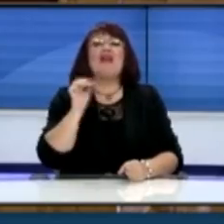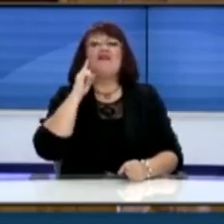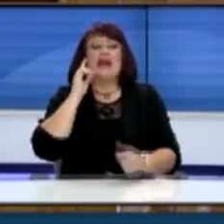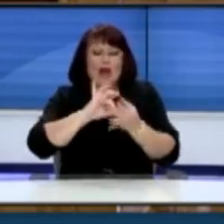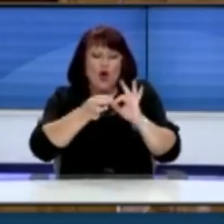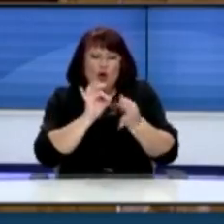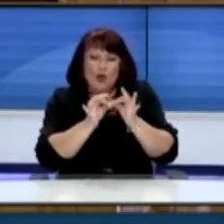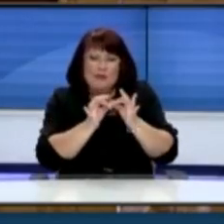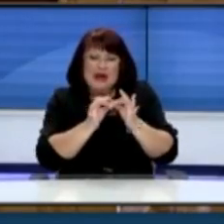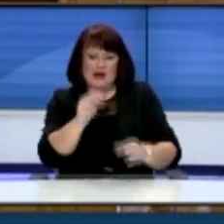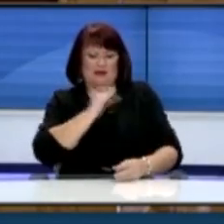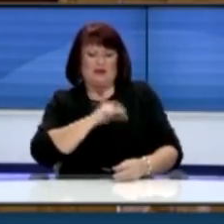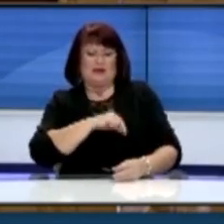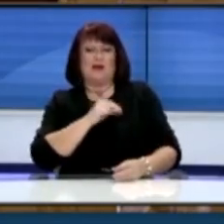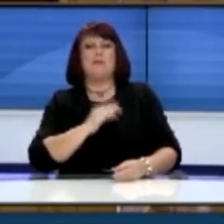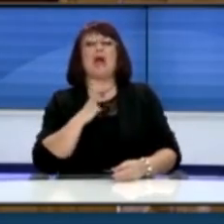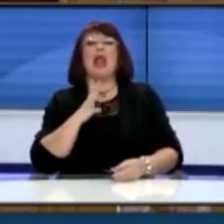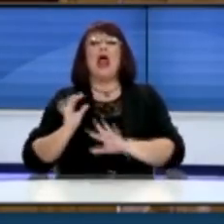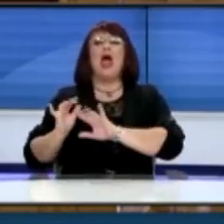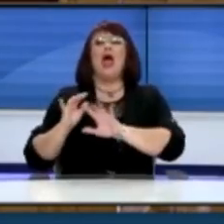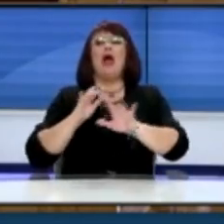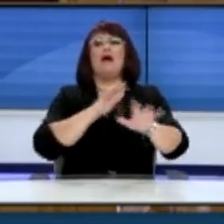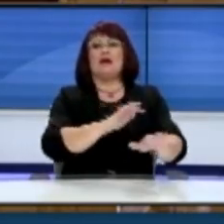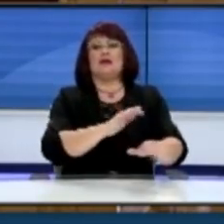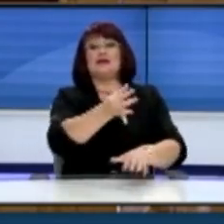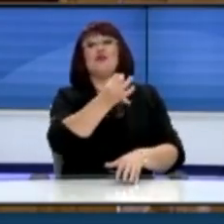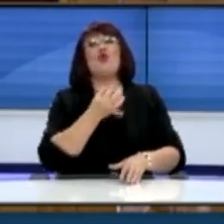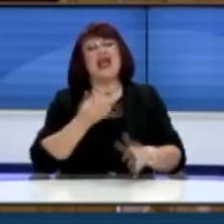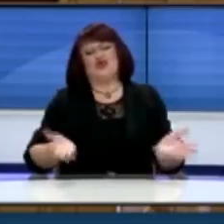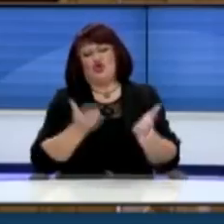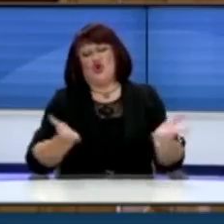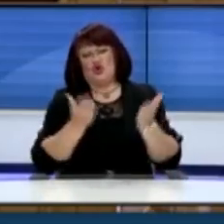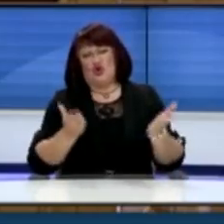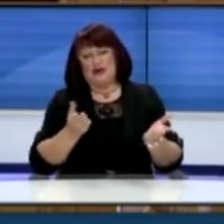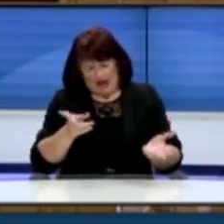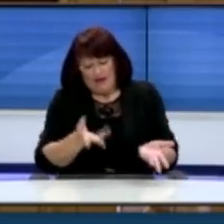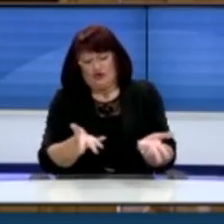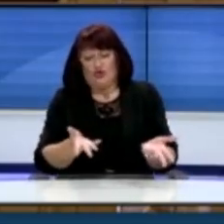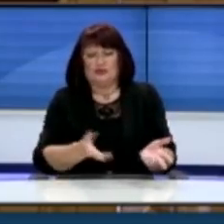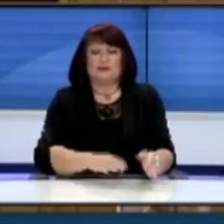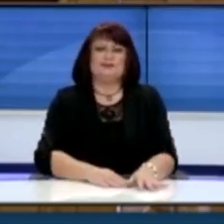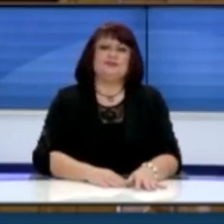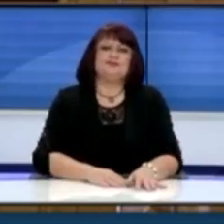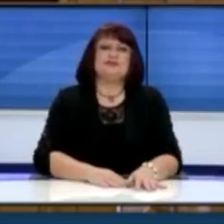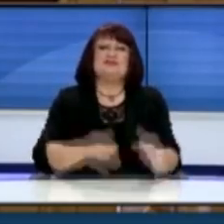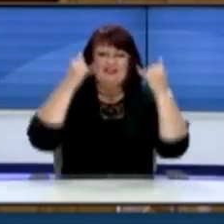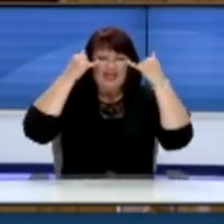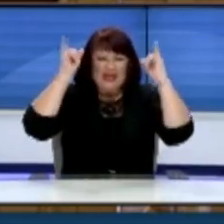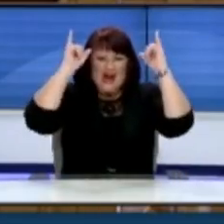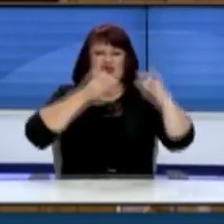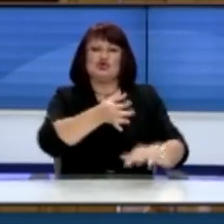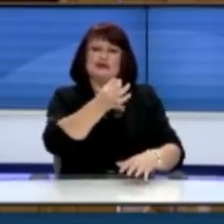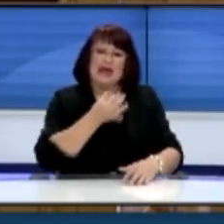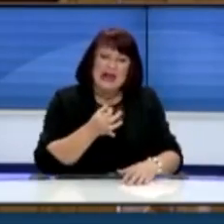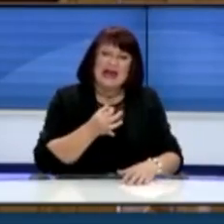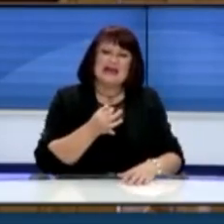τους ομίλους να αυξήσουν την πελατεία τους. Και ας λέτε ό,τι θέλετε εδώ μέσα. Μάλιστα, έχετε το θράσος να επικαλείστε